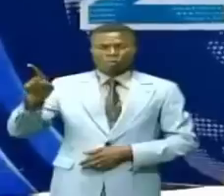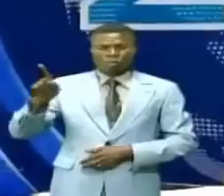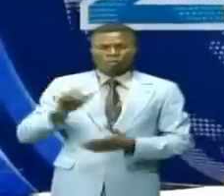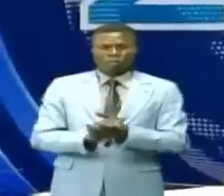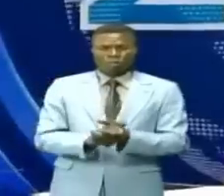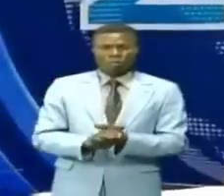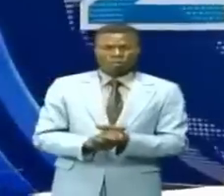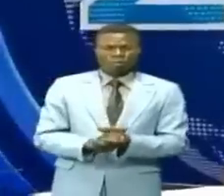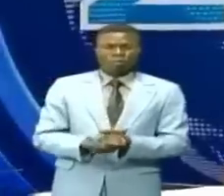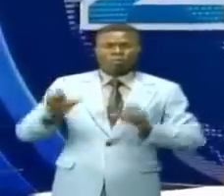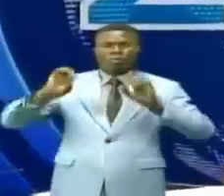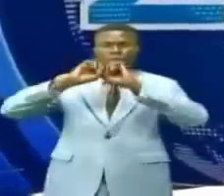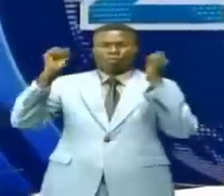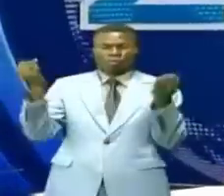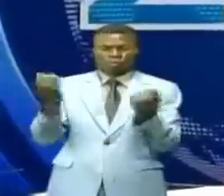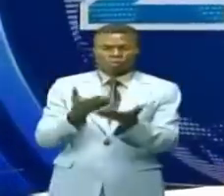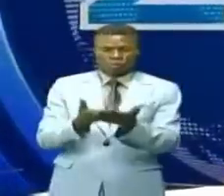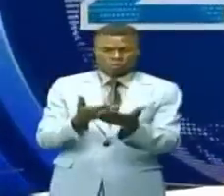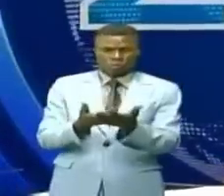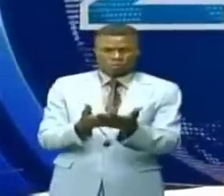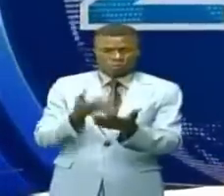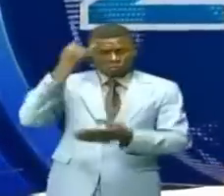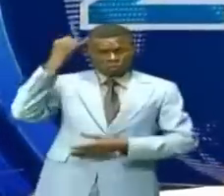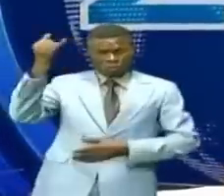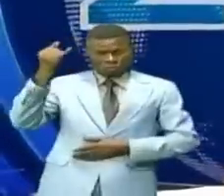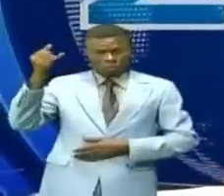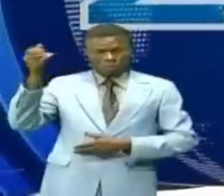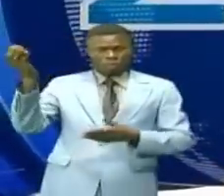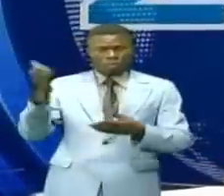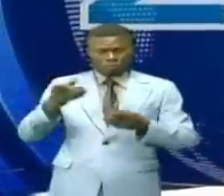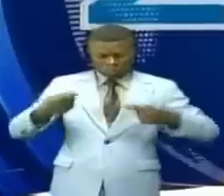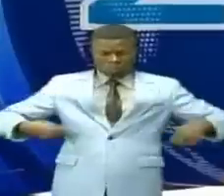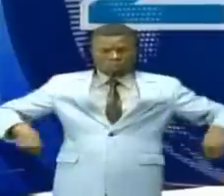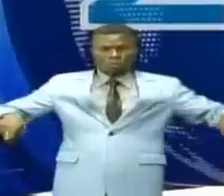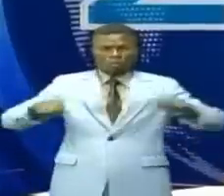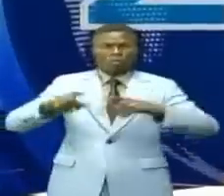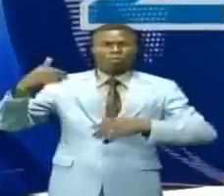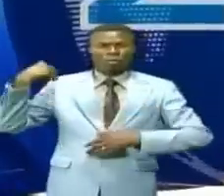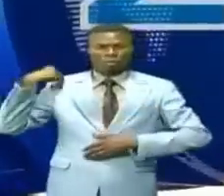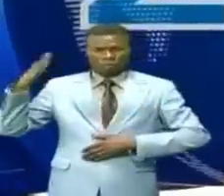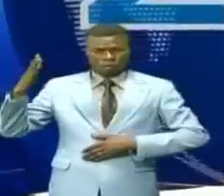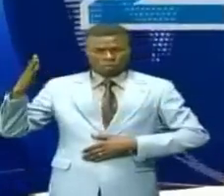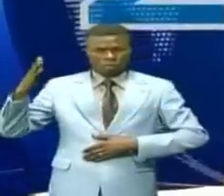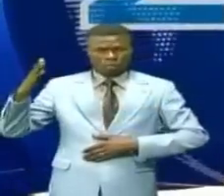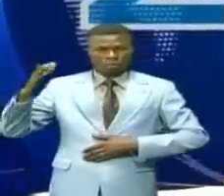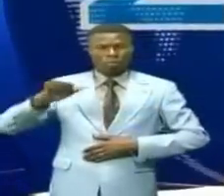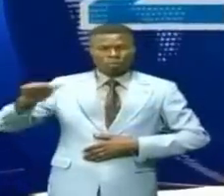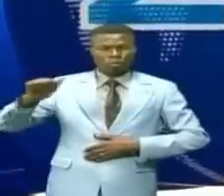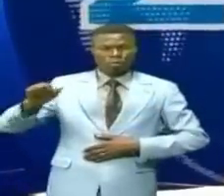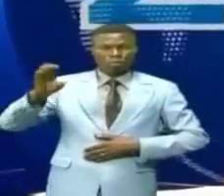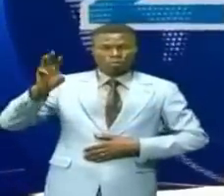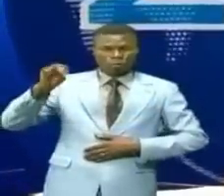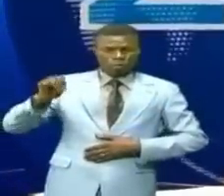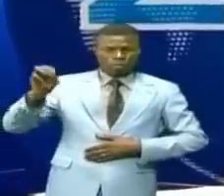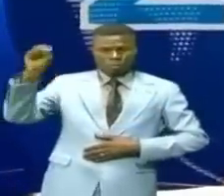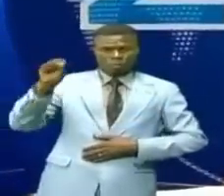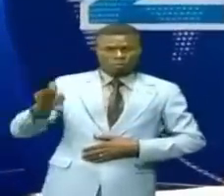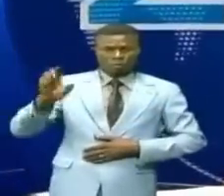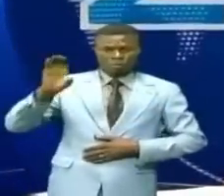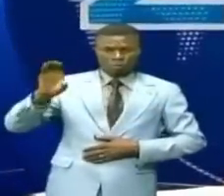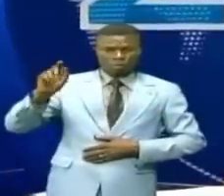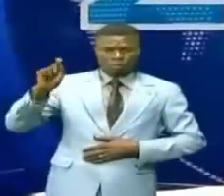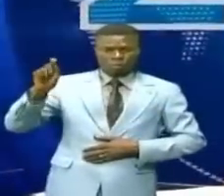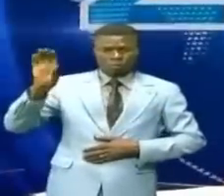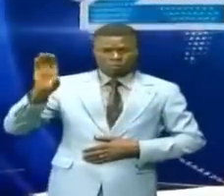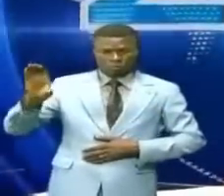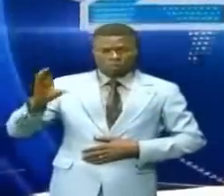Shipping Company. Dans le cadre de cette concession, l'État et MCTC ont prévu la mise en place